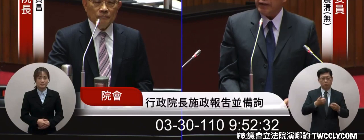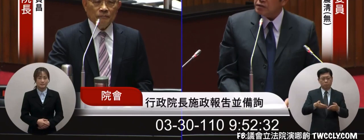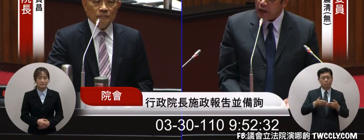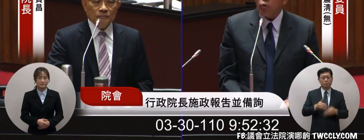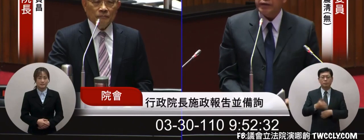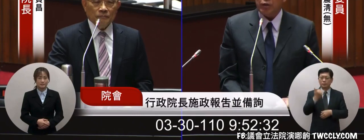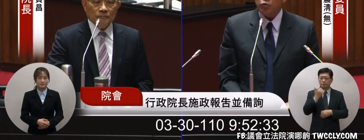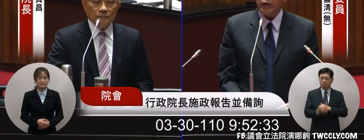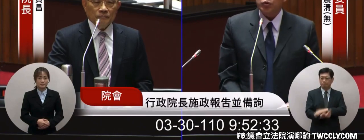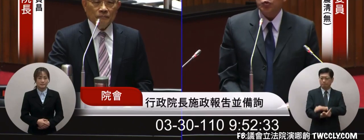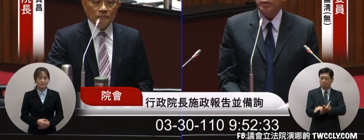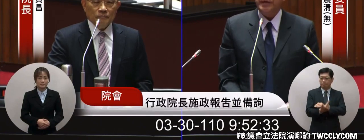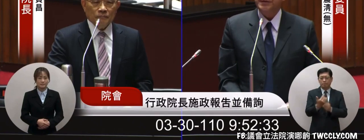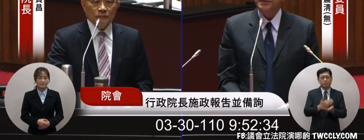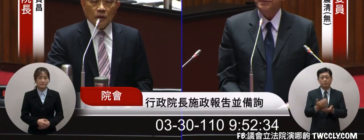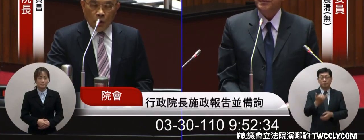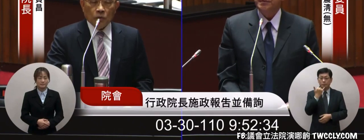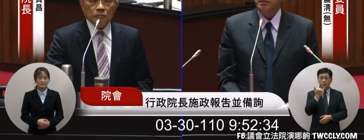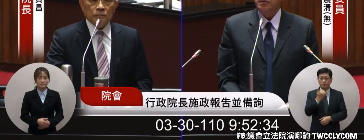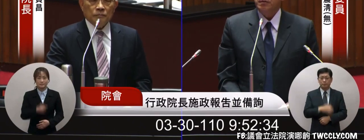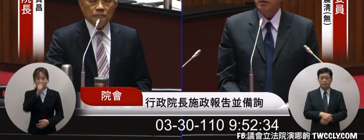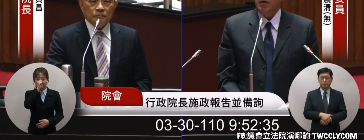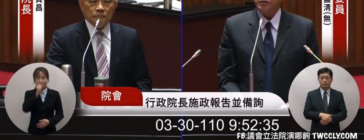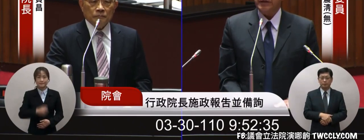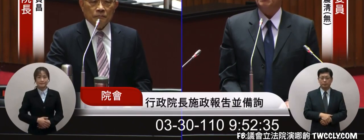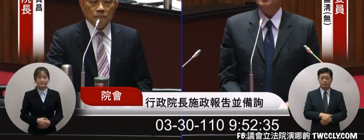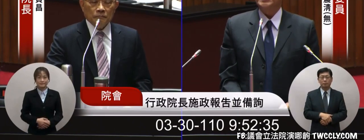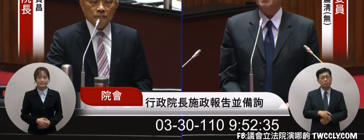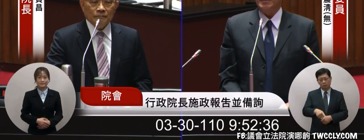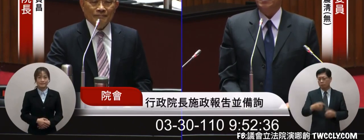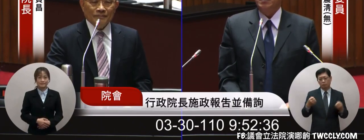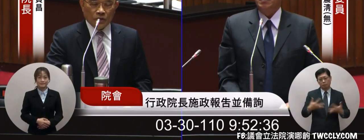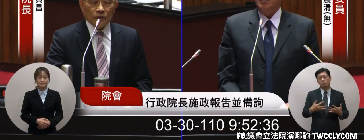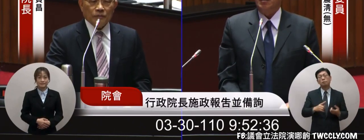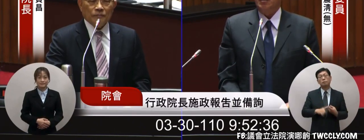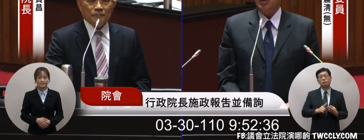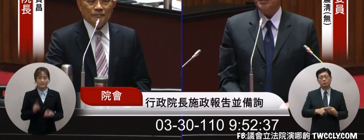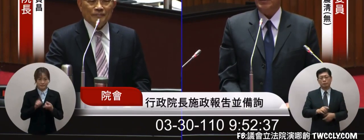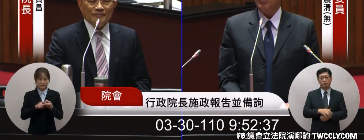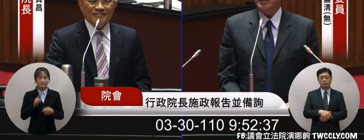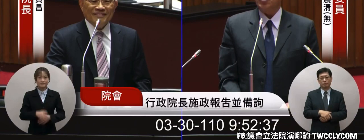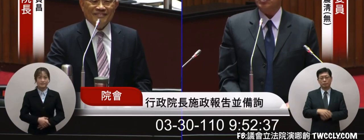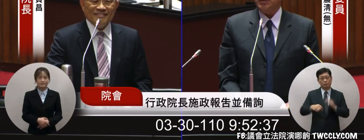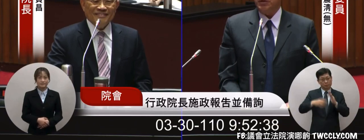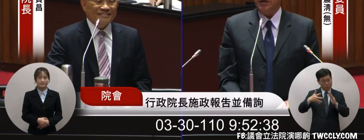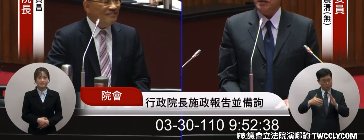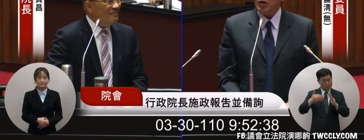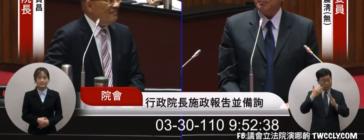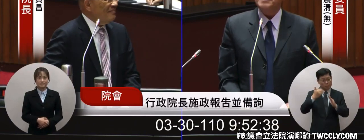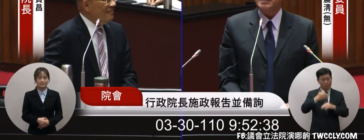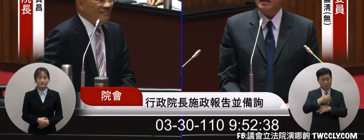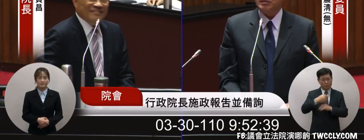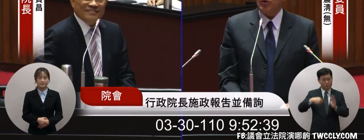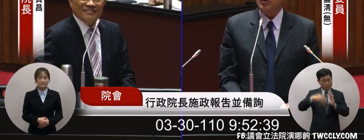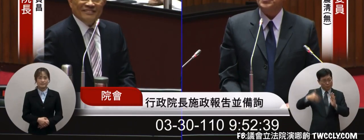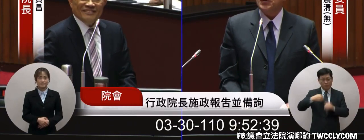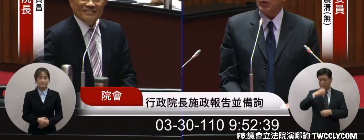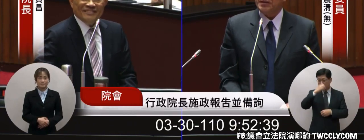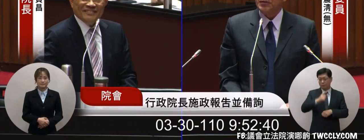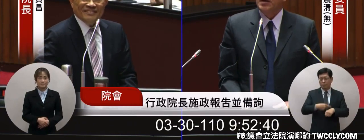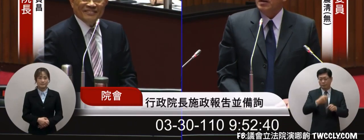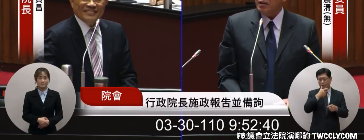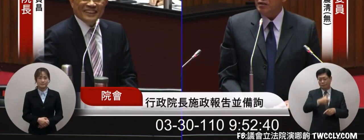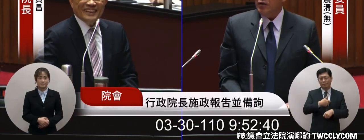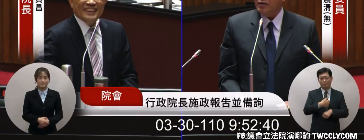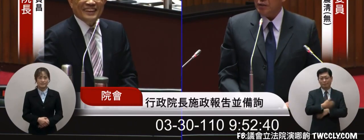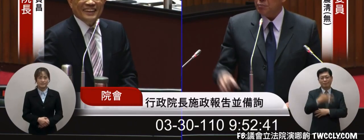可以加快角度來處理好這應該沒問題對館長我如果說館長不好意思我叫你